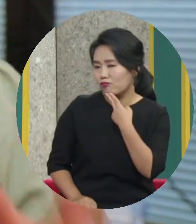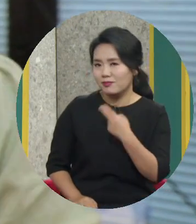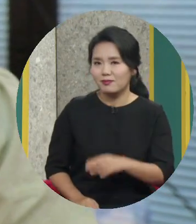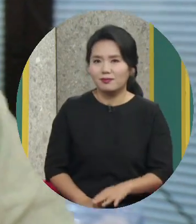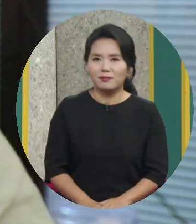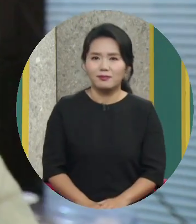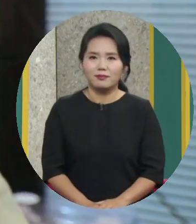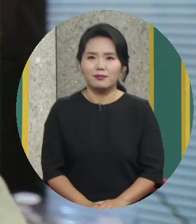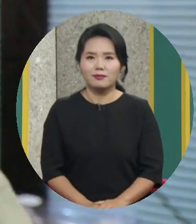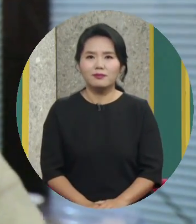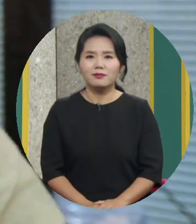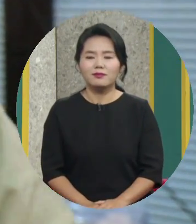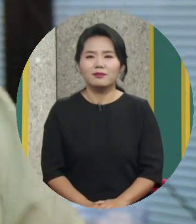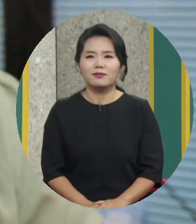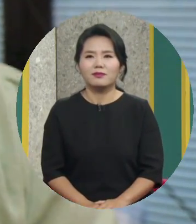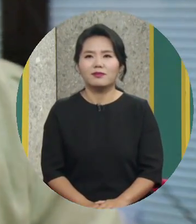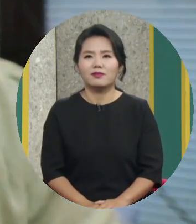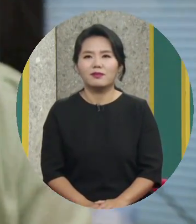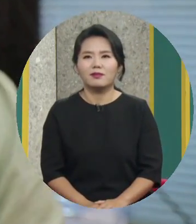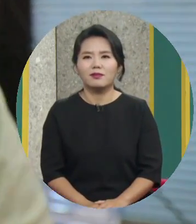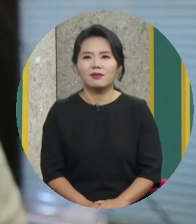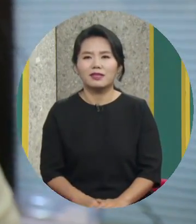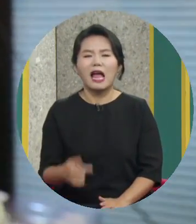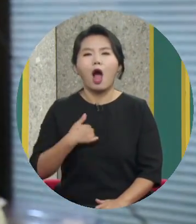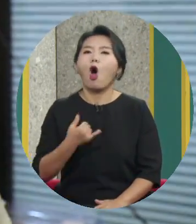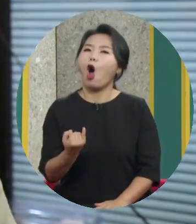내가 언니랑 힘들지